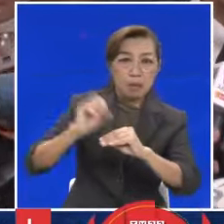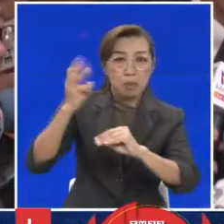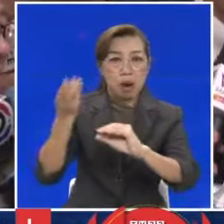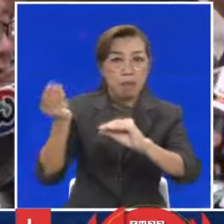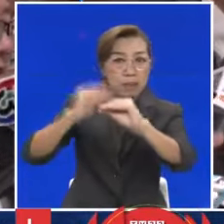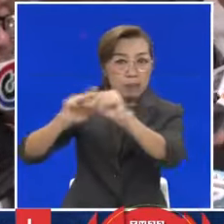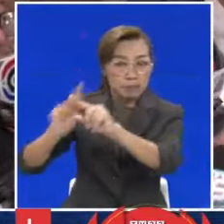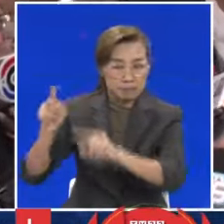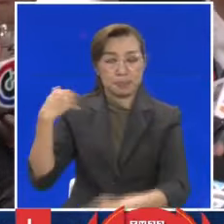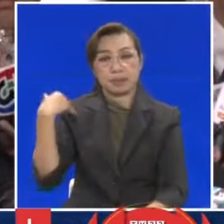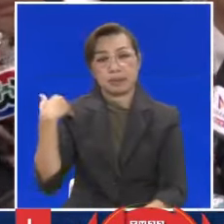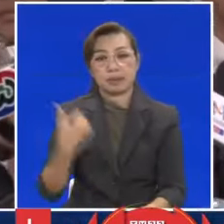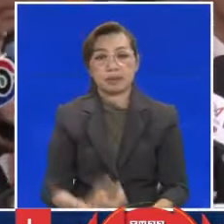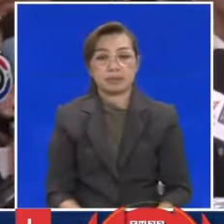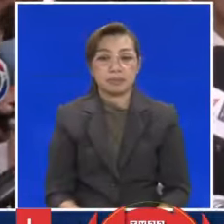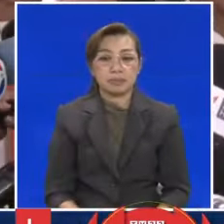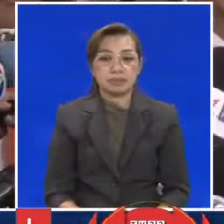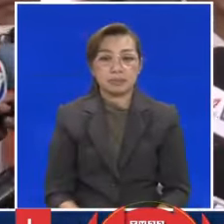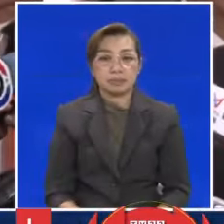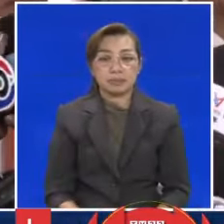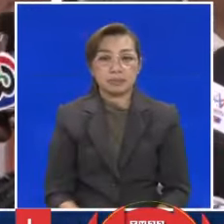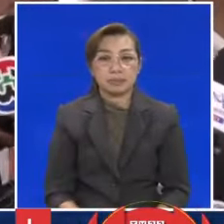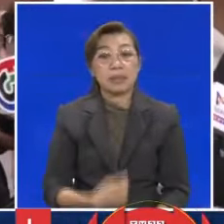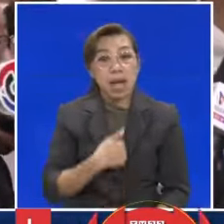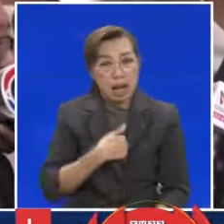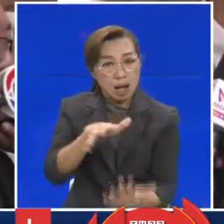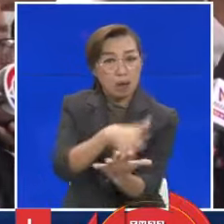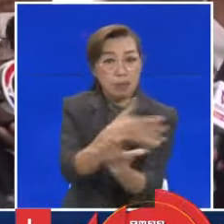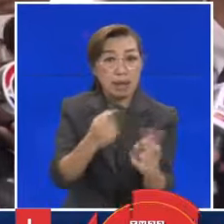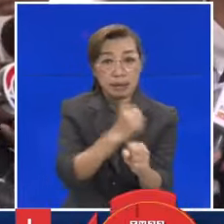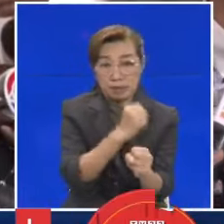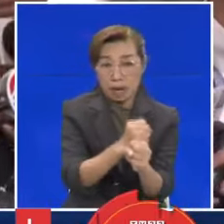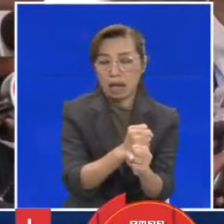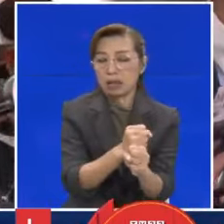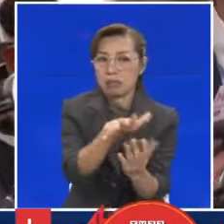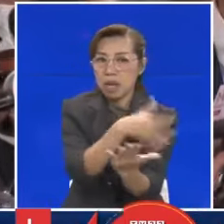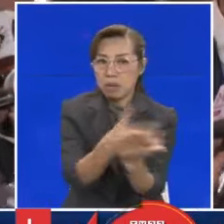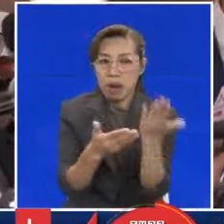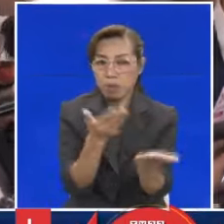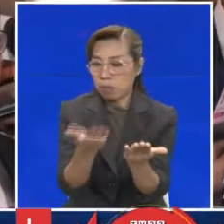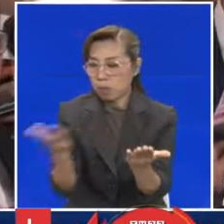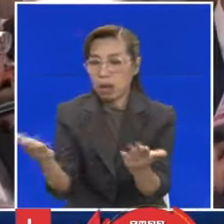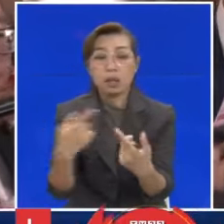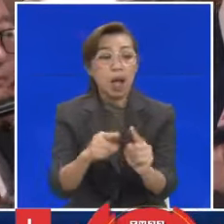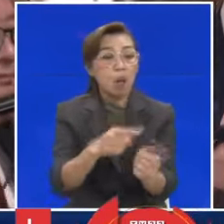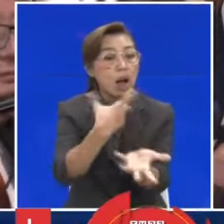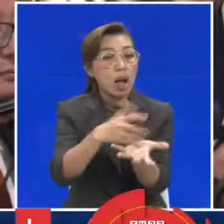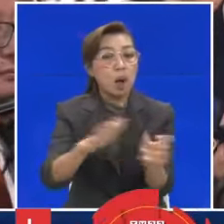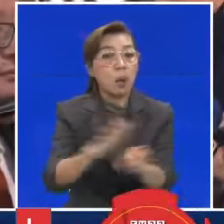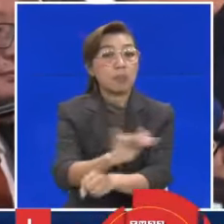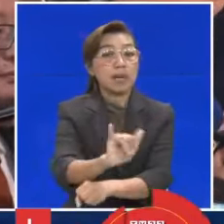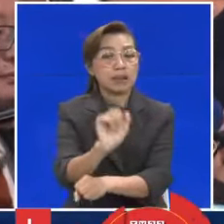ตเช่นกันนะ ก็เชื่อว่าเราก็มีแผนงานหลายๆแผนงานเพียงแต่ว่าเราไม่พูดไม่พอก็ขอบคุณสำหรับค